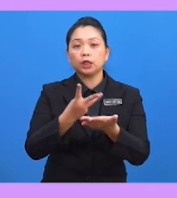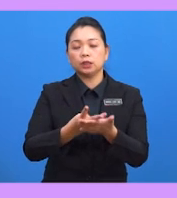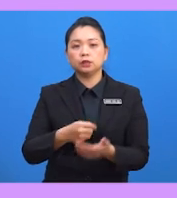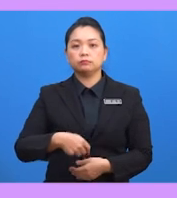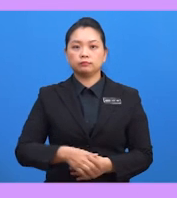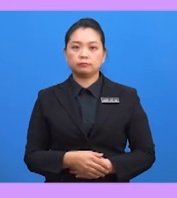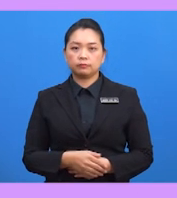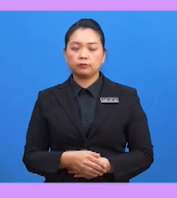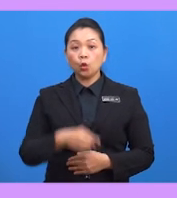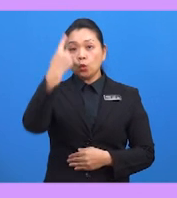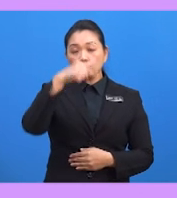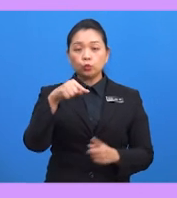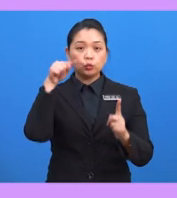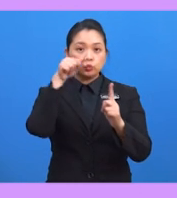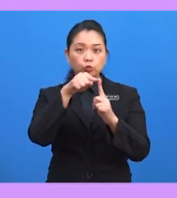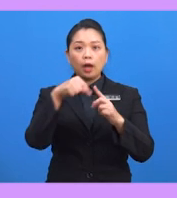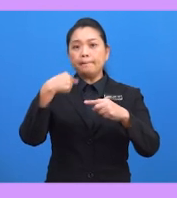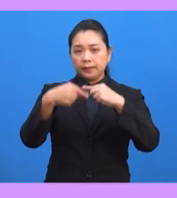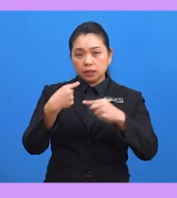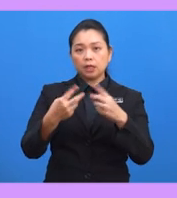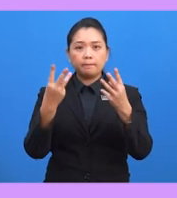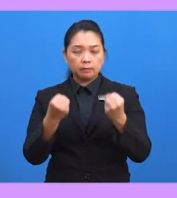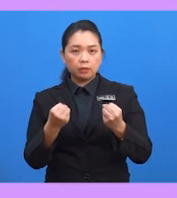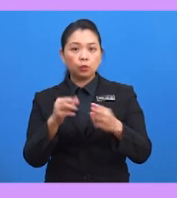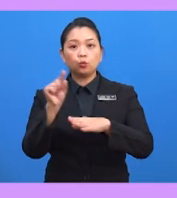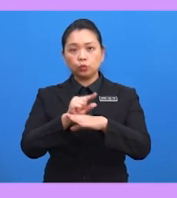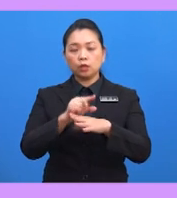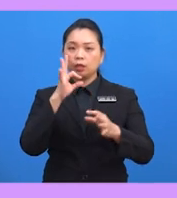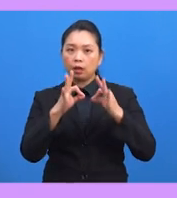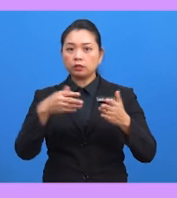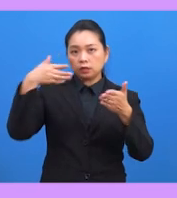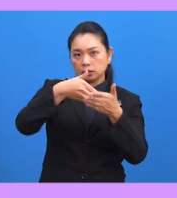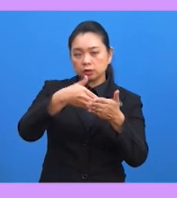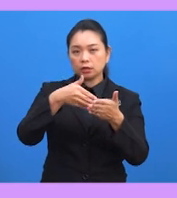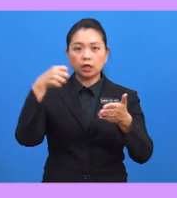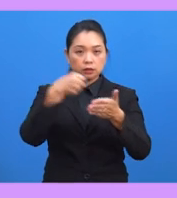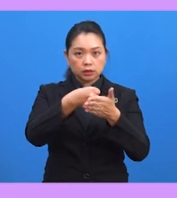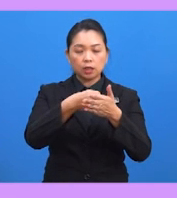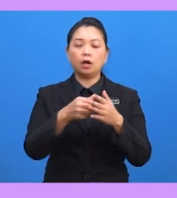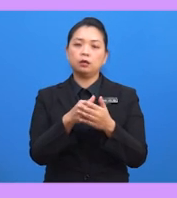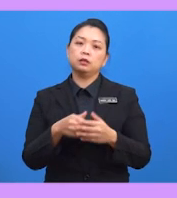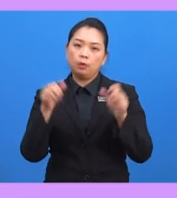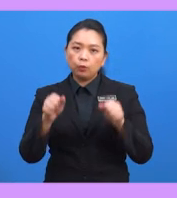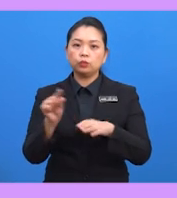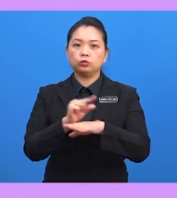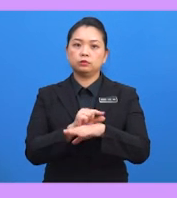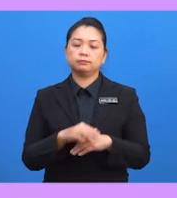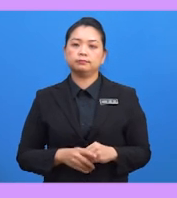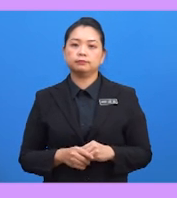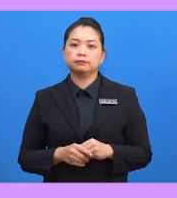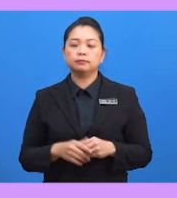digunakan untuk tujuan kecemasan seperti berlaku kemalangan. Ketiga, ia dapat